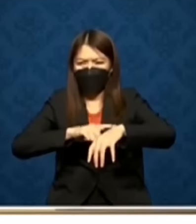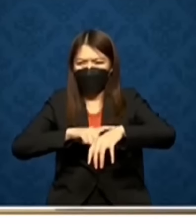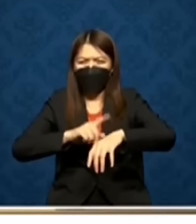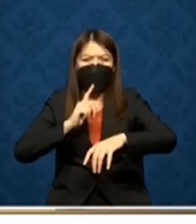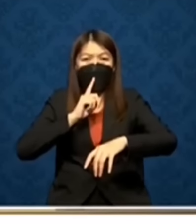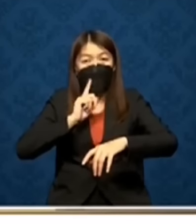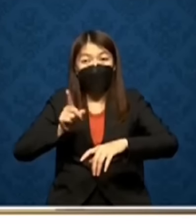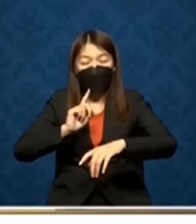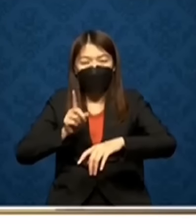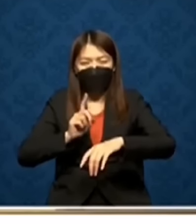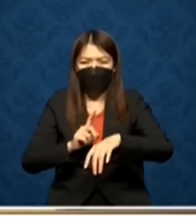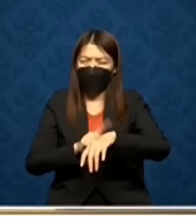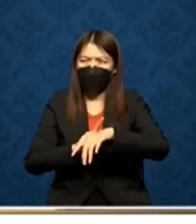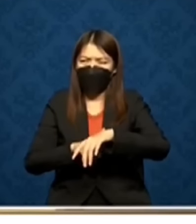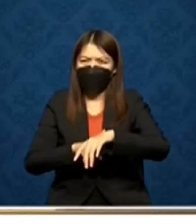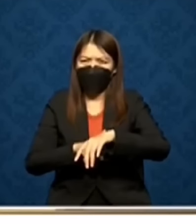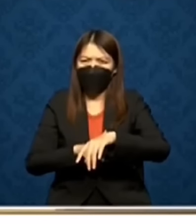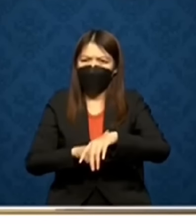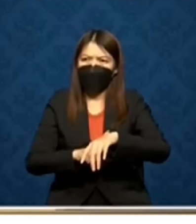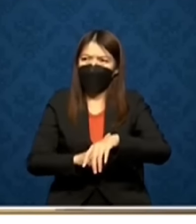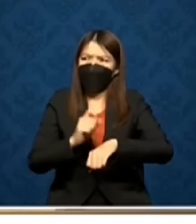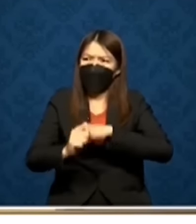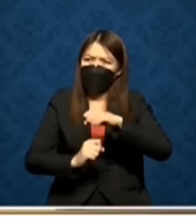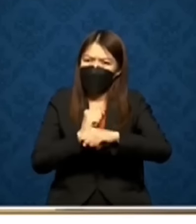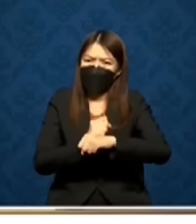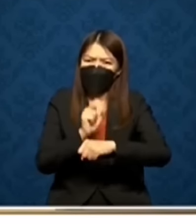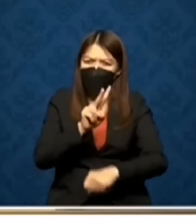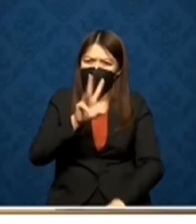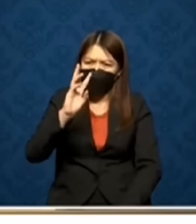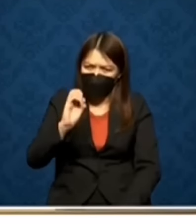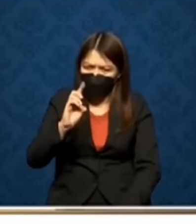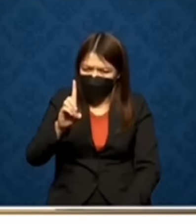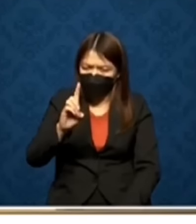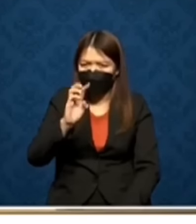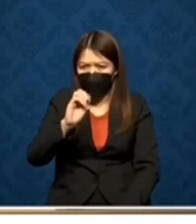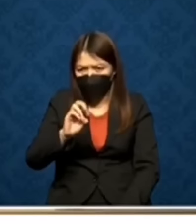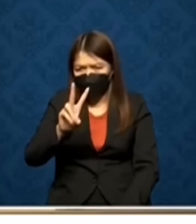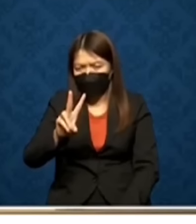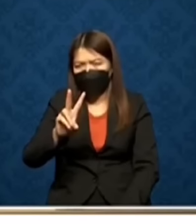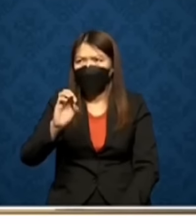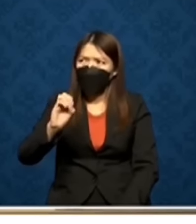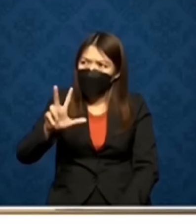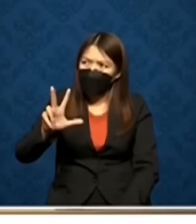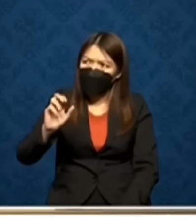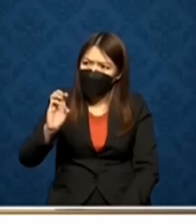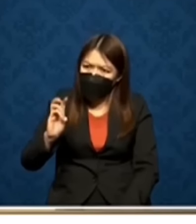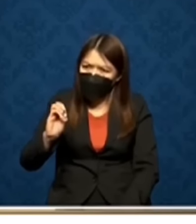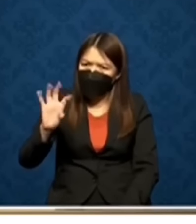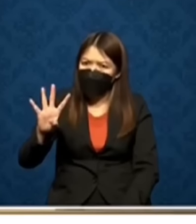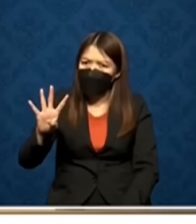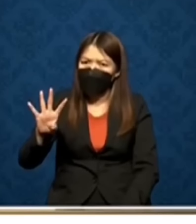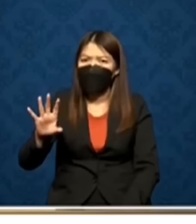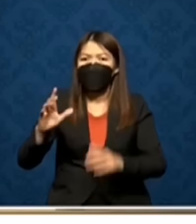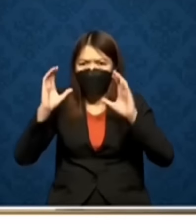ครั้งหลังเนี่ยใช้เวลาปี61 62 63และก็64ในสมัยท่านรัฐม